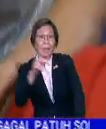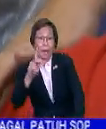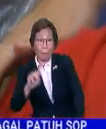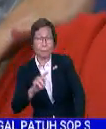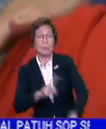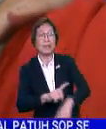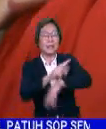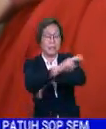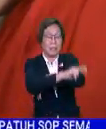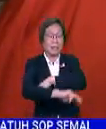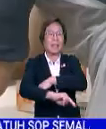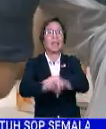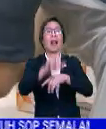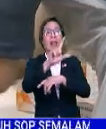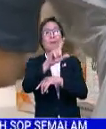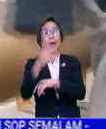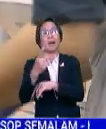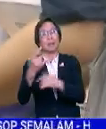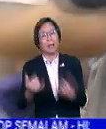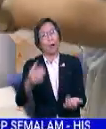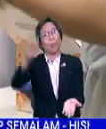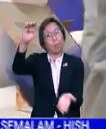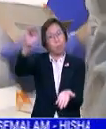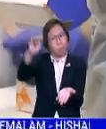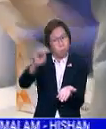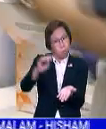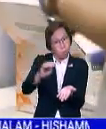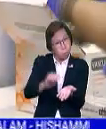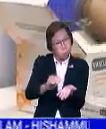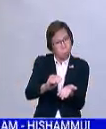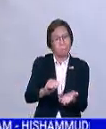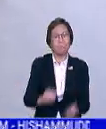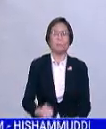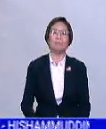negeri-negeri lembah Klang juga telah menurun hai hai